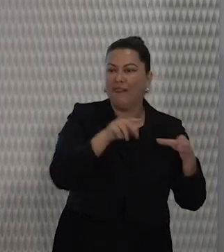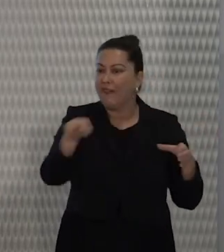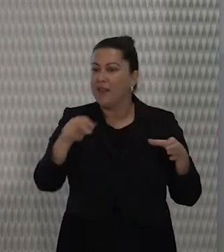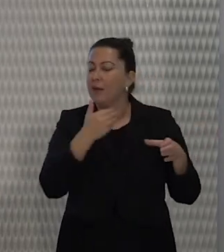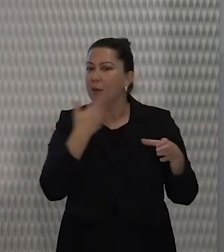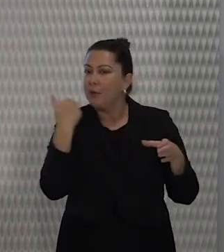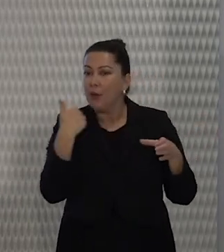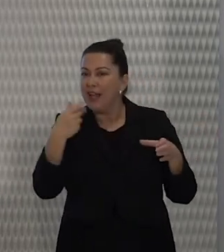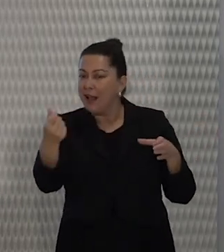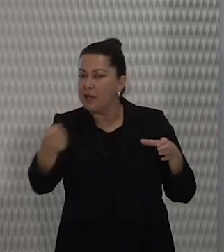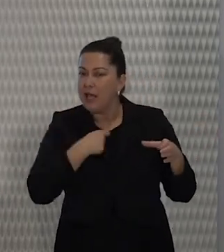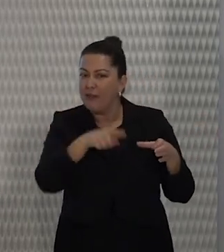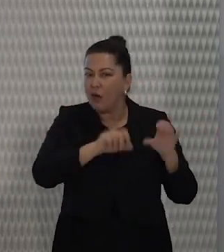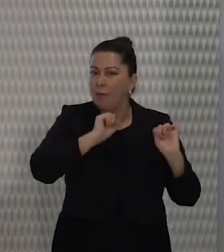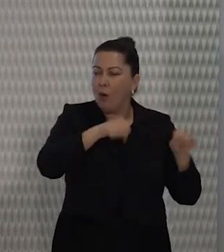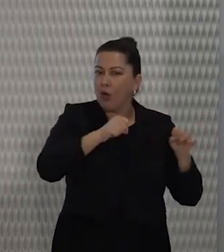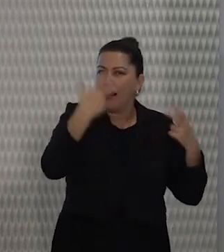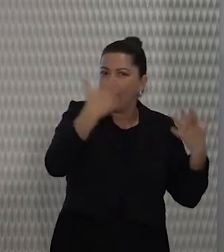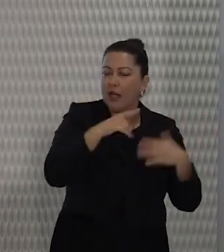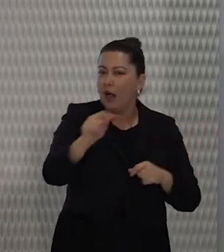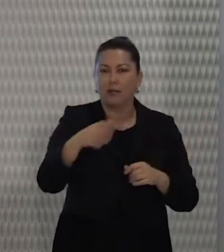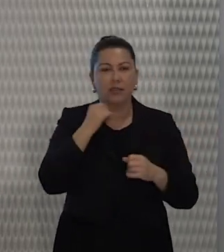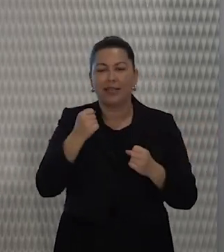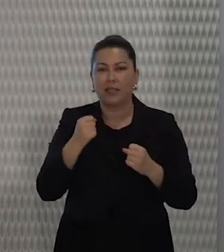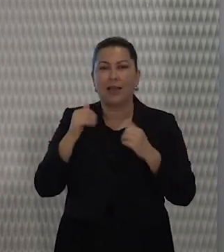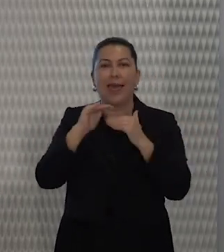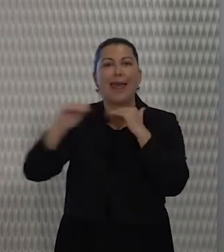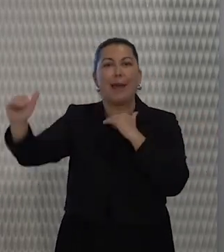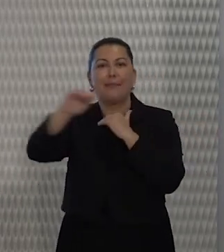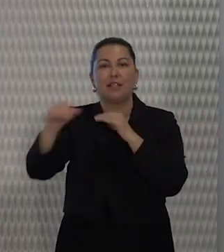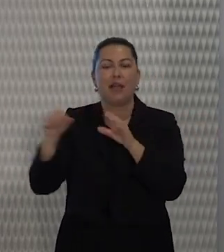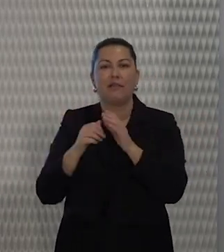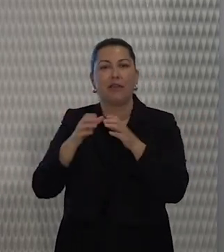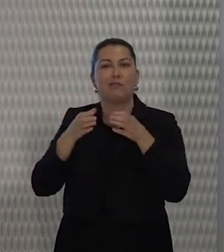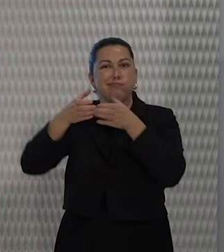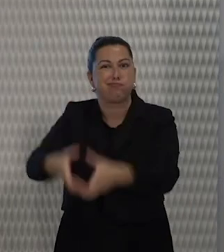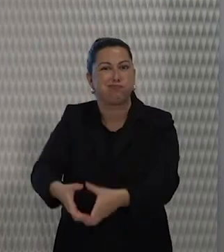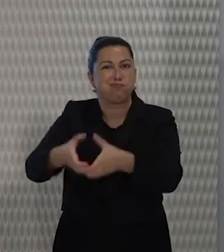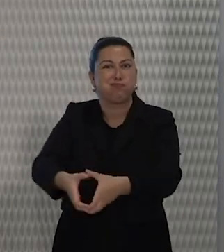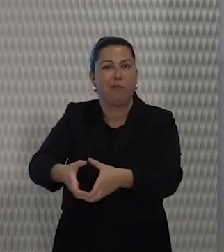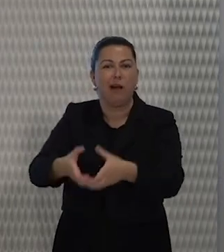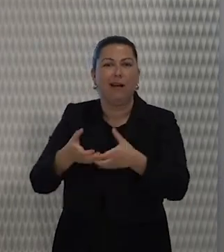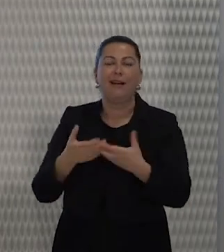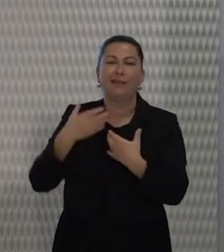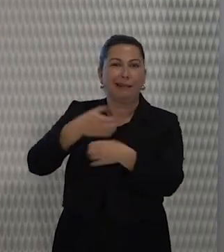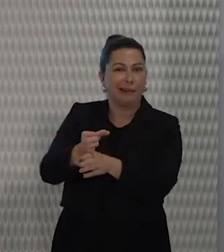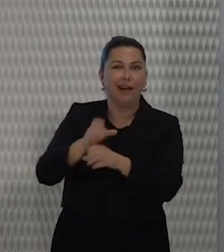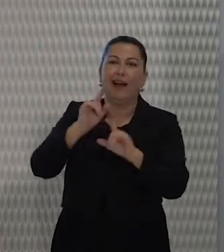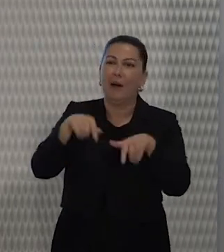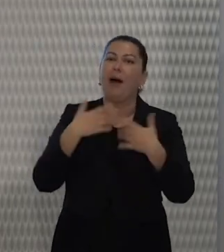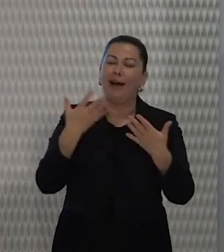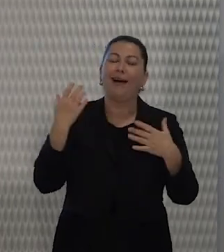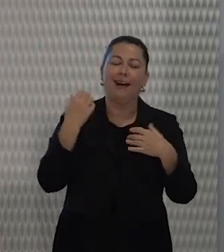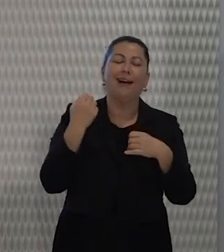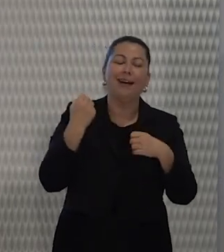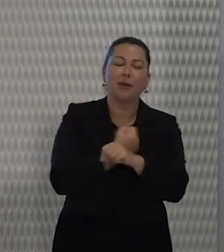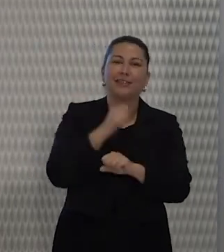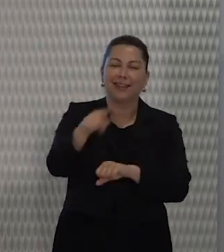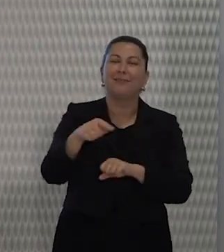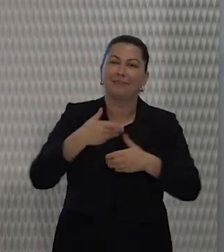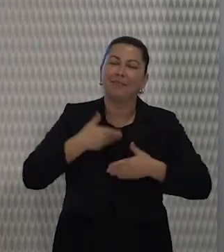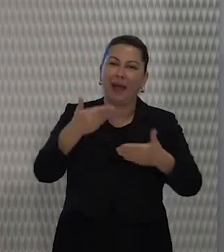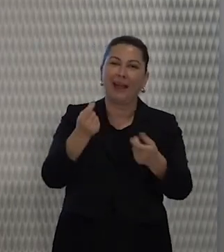wenn er mir das Geld nicht gegeben hätte. Also da war auch ein gewisser Druck da. Aber es war einfach wirklich über Gemeinschaft, über Fans, über Freude, über